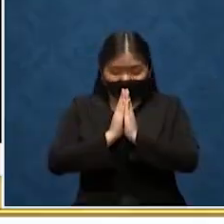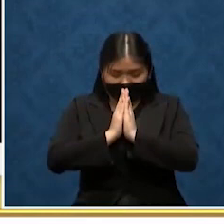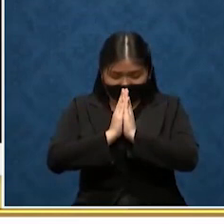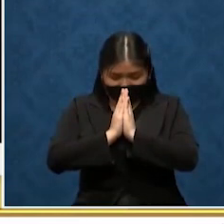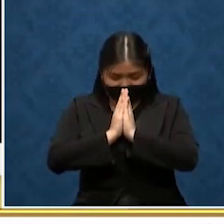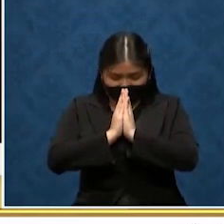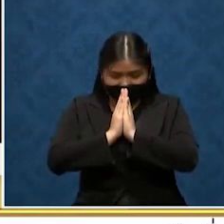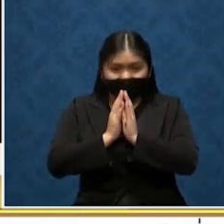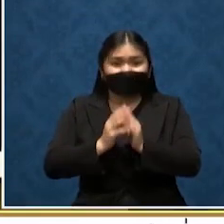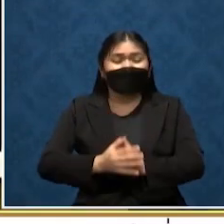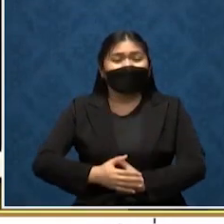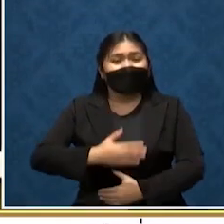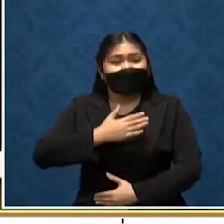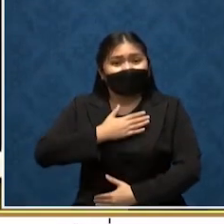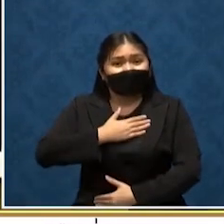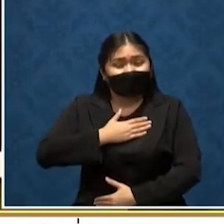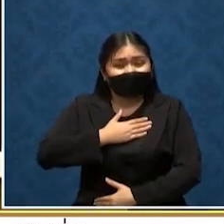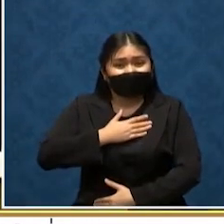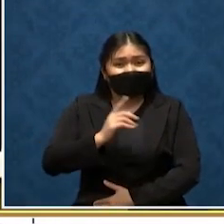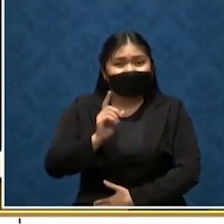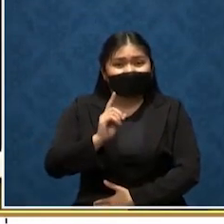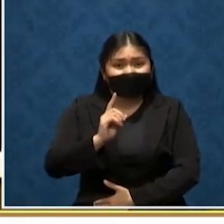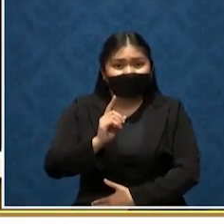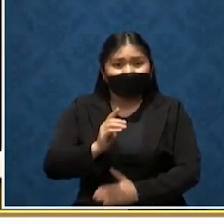ผมขออนุญาต